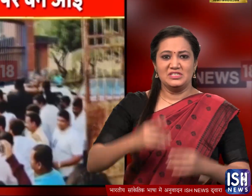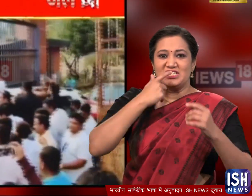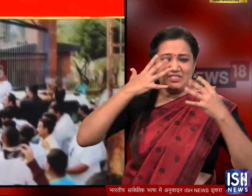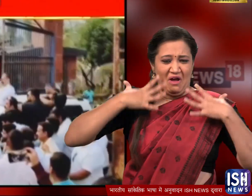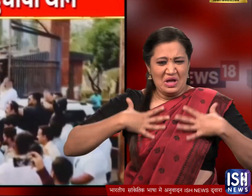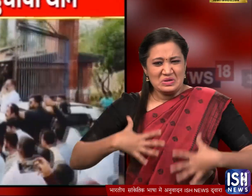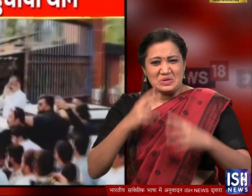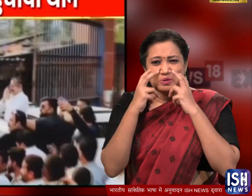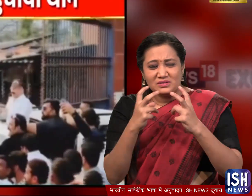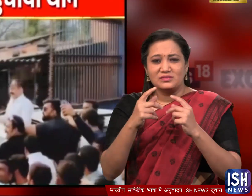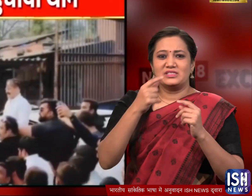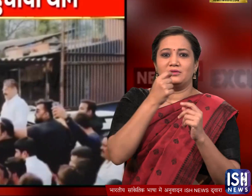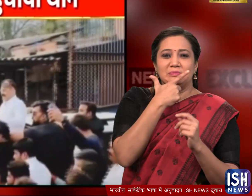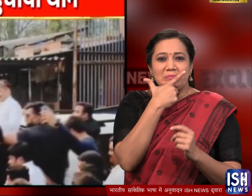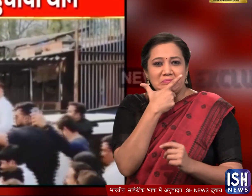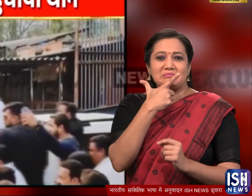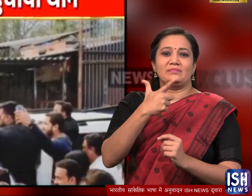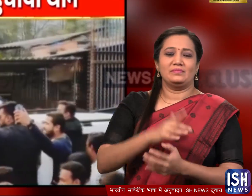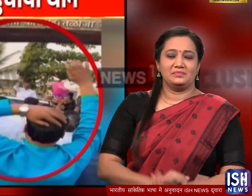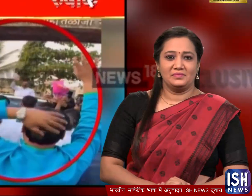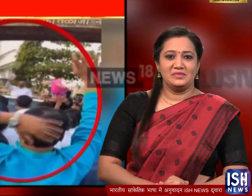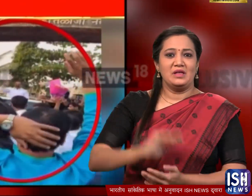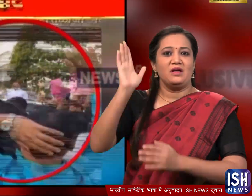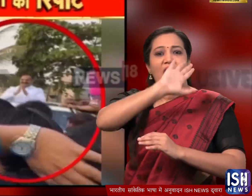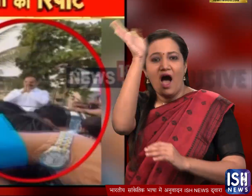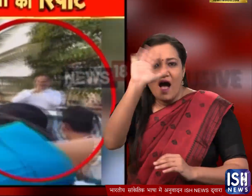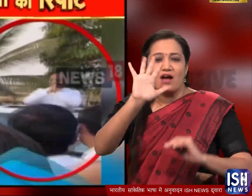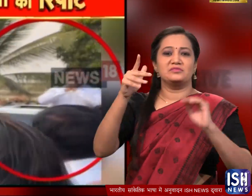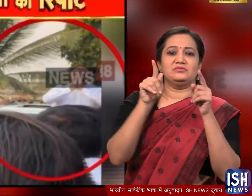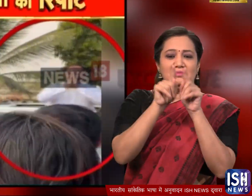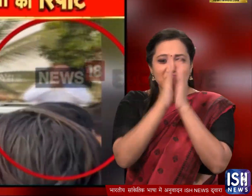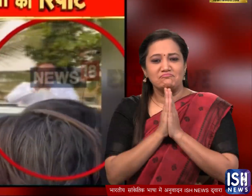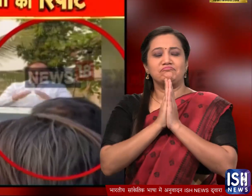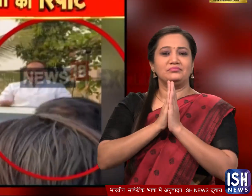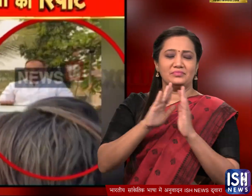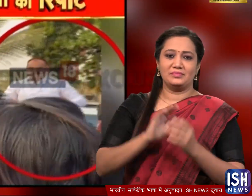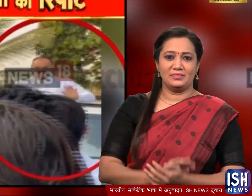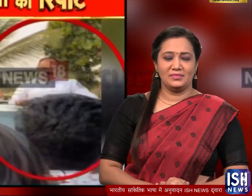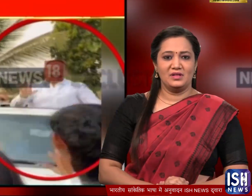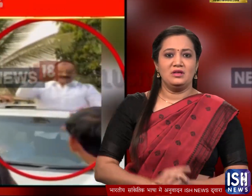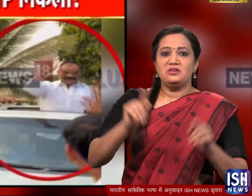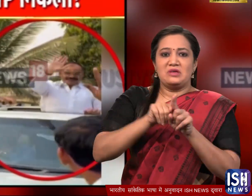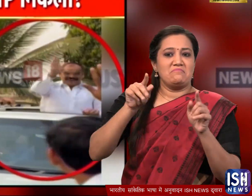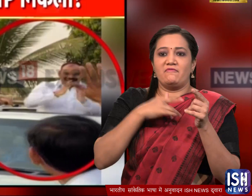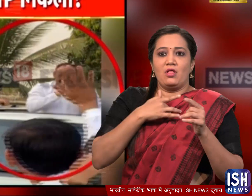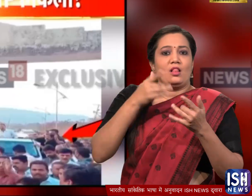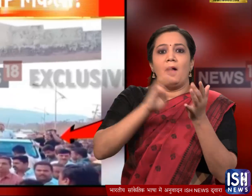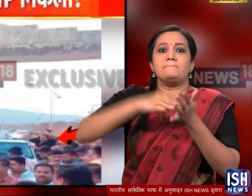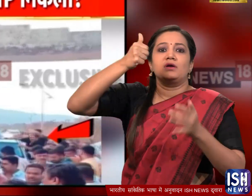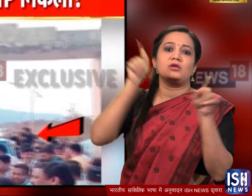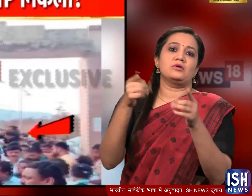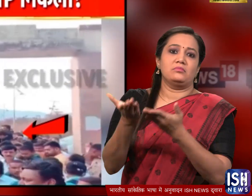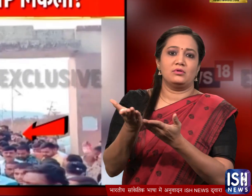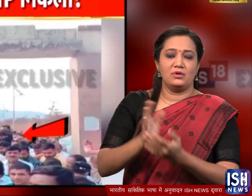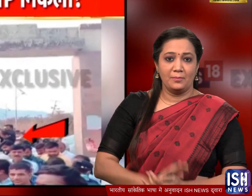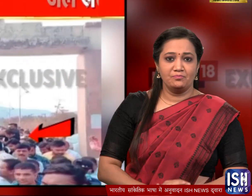चमचमाता हुआ सफेद कुर्ता, चेहरे पर विजयी मुस्कान, हाथ हिलाने और हाथ जोड़ने का अंदाज बिल्कुल नेताओं वाला, और